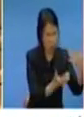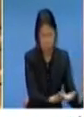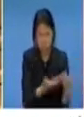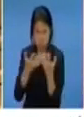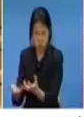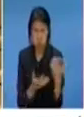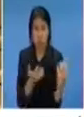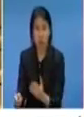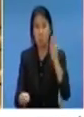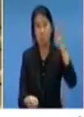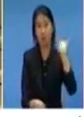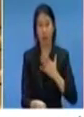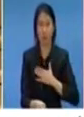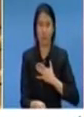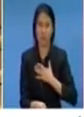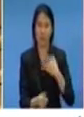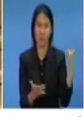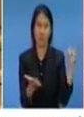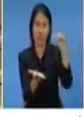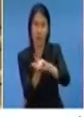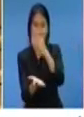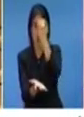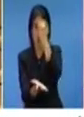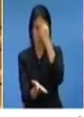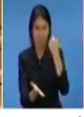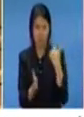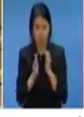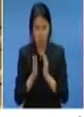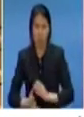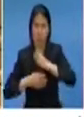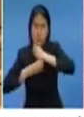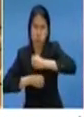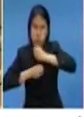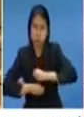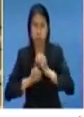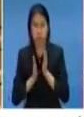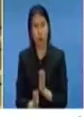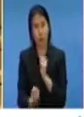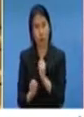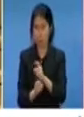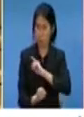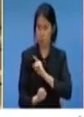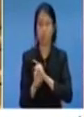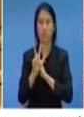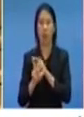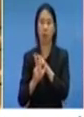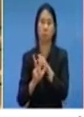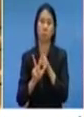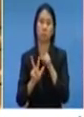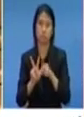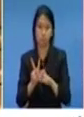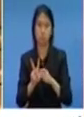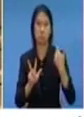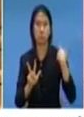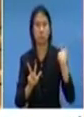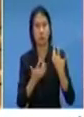านที่ญี่ปุ่นมีคนแก่อยู่3คนเท่านั้นเองครับมีโรงงานไฟฟ้าจากขยะ